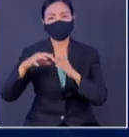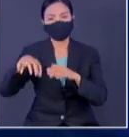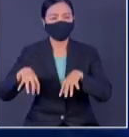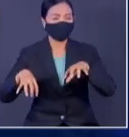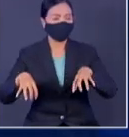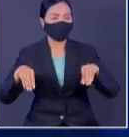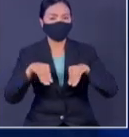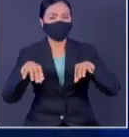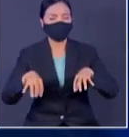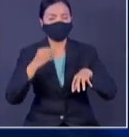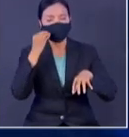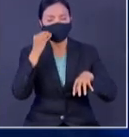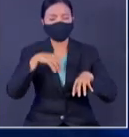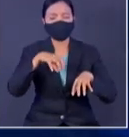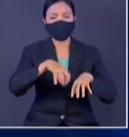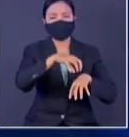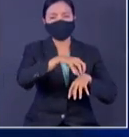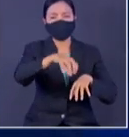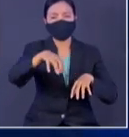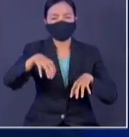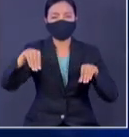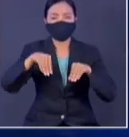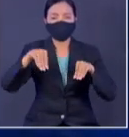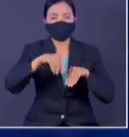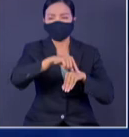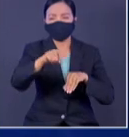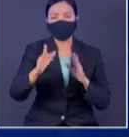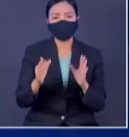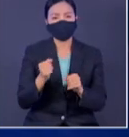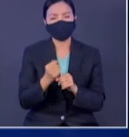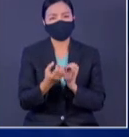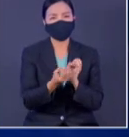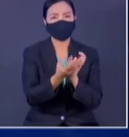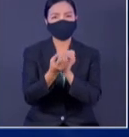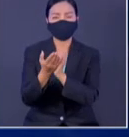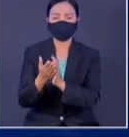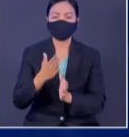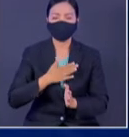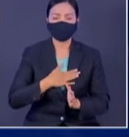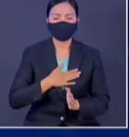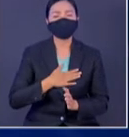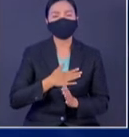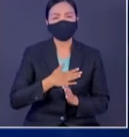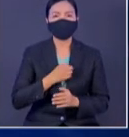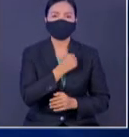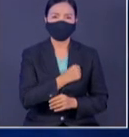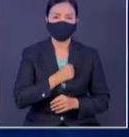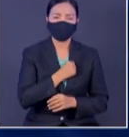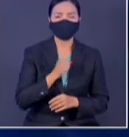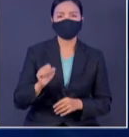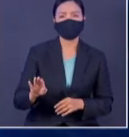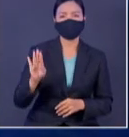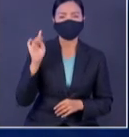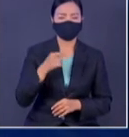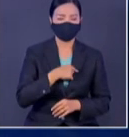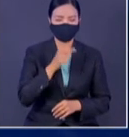กล้เคียงบ้านเรือนที่อยู่อาศัยและบุคลากรที่ได้รับผลกระทบจากอุบัติเหตุของเราในครั้งนี้บริษัทขอแสดงความจริงใ